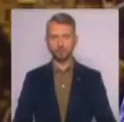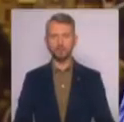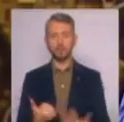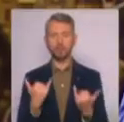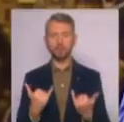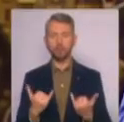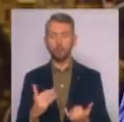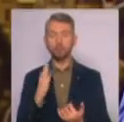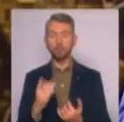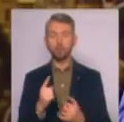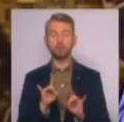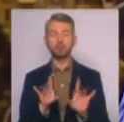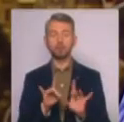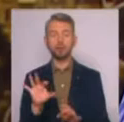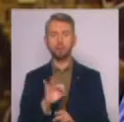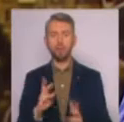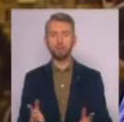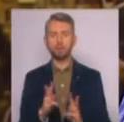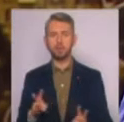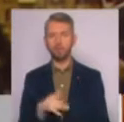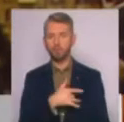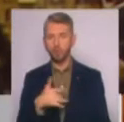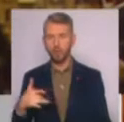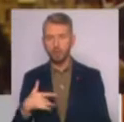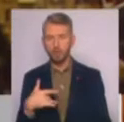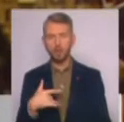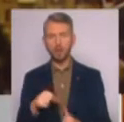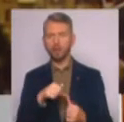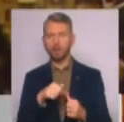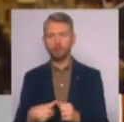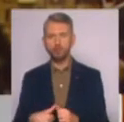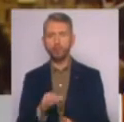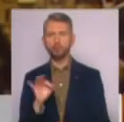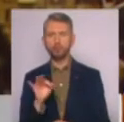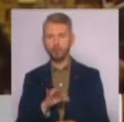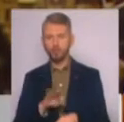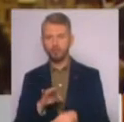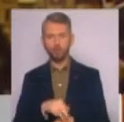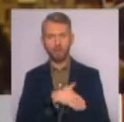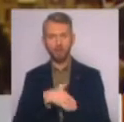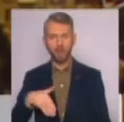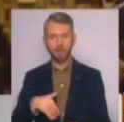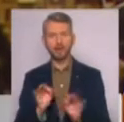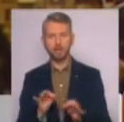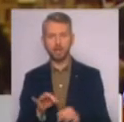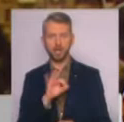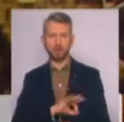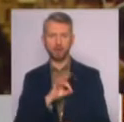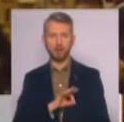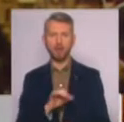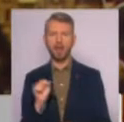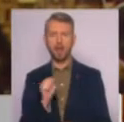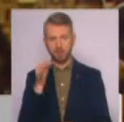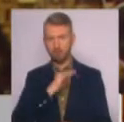Сьогодні ми говоритимемо про пневмонії, хронічні обструктивні захворювання легень, раціональне використання антибіотиків. Громадська